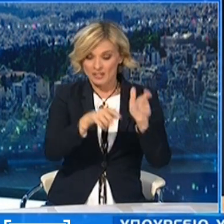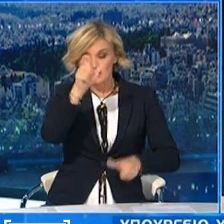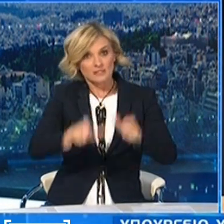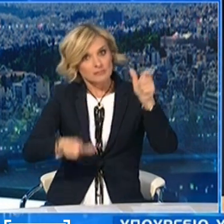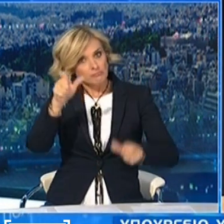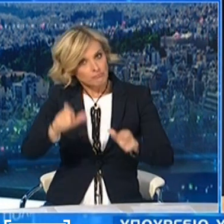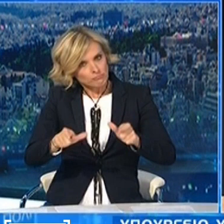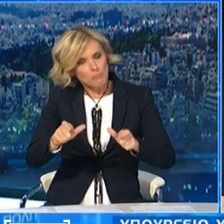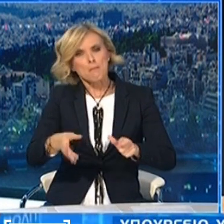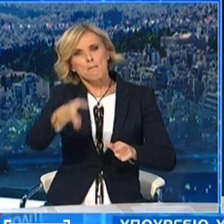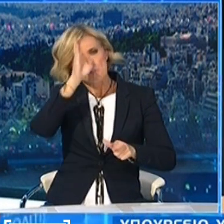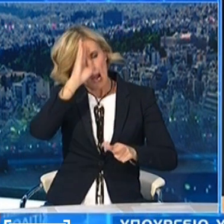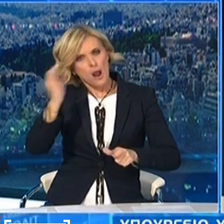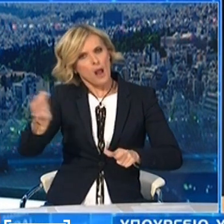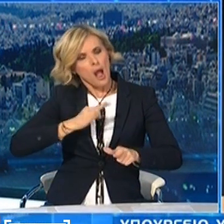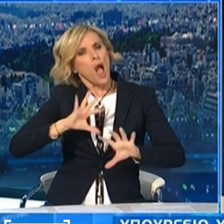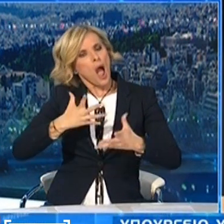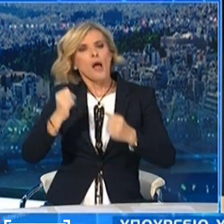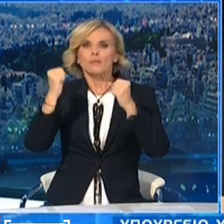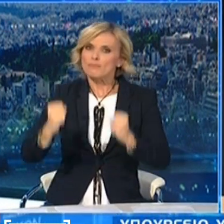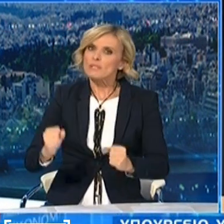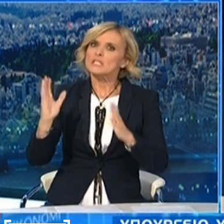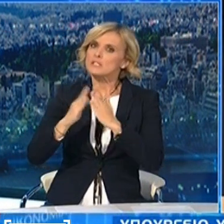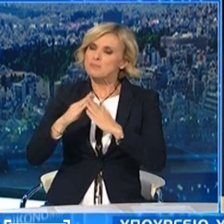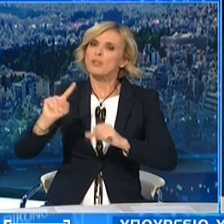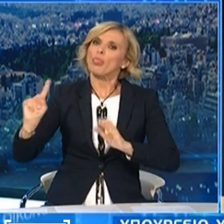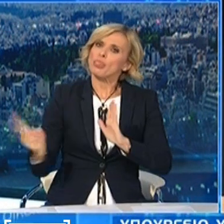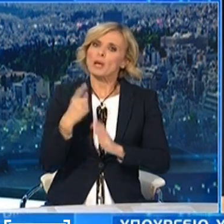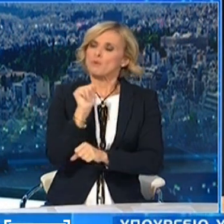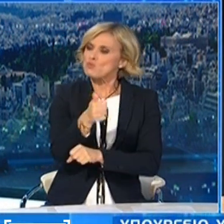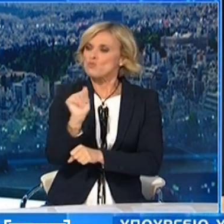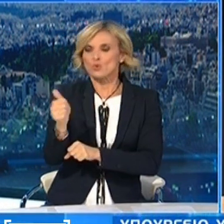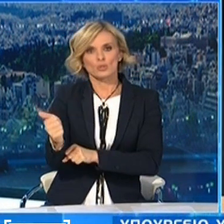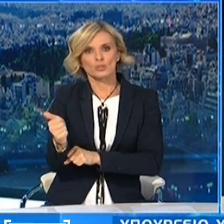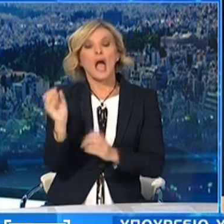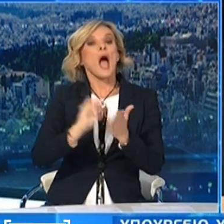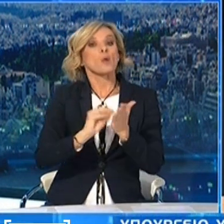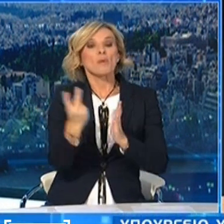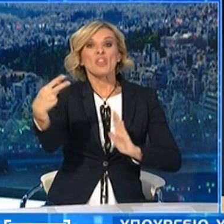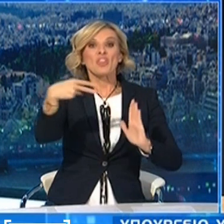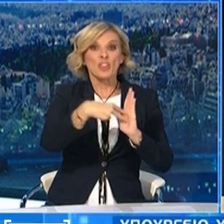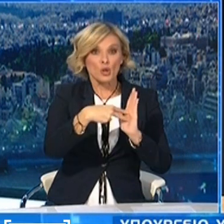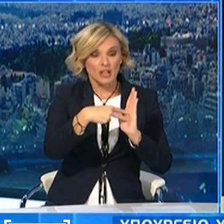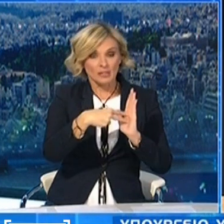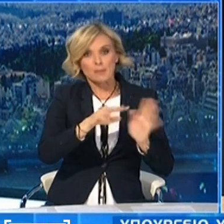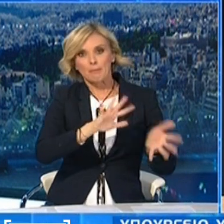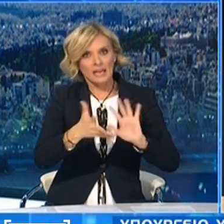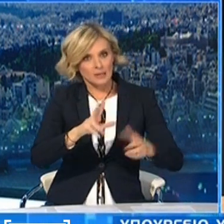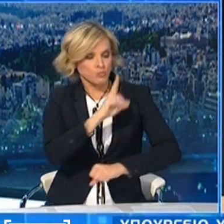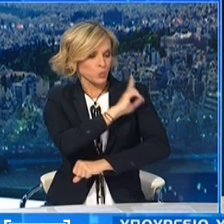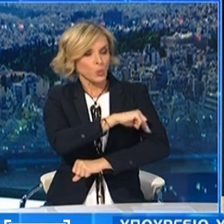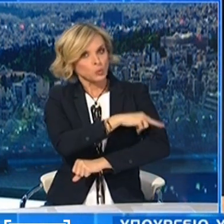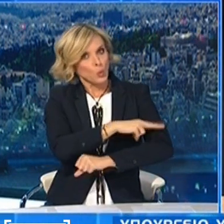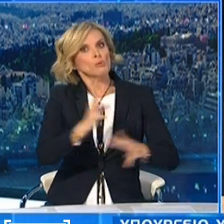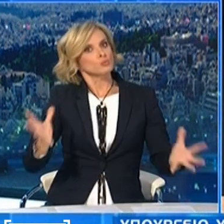αναρρώσει κατοίκον και 2.684 έχουν πάρει εξιτήριο από το νοσοκομείο. Σχετικά με τους ελέγχους στήρησης των μέτρων, από